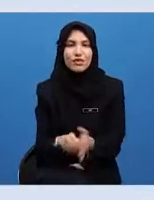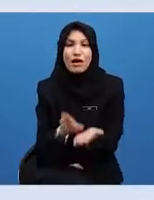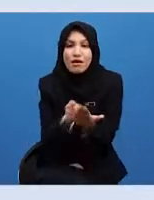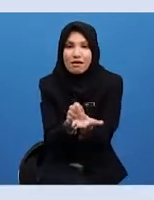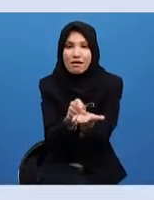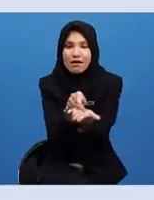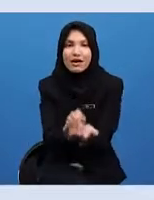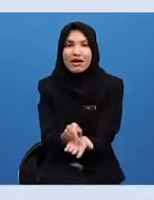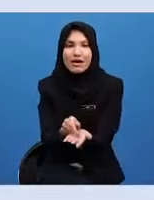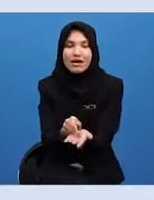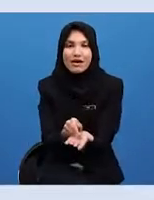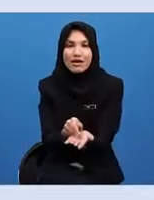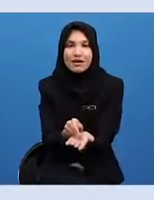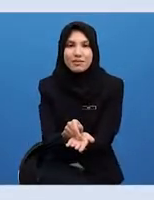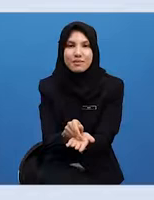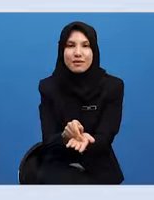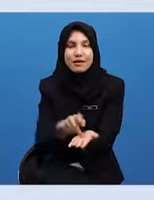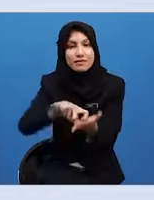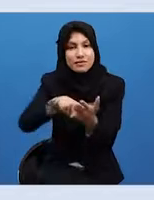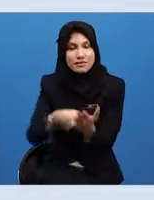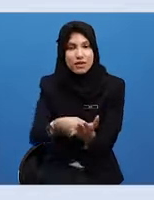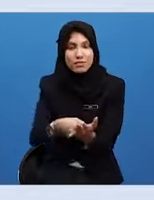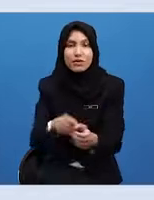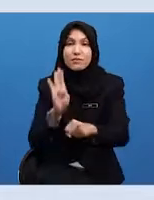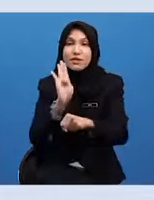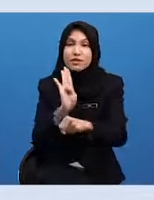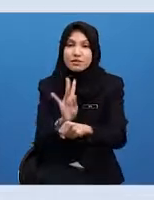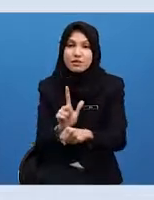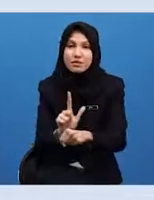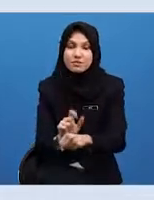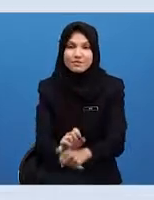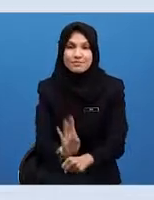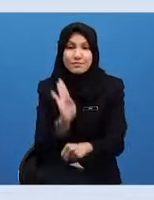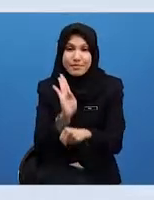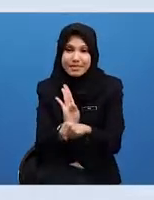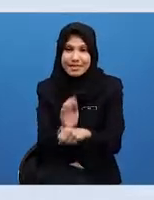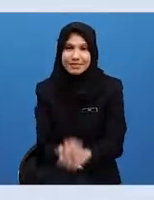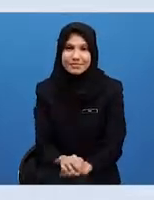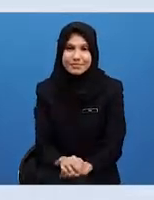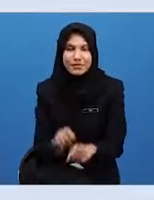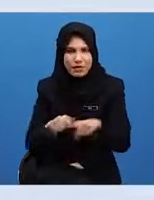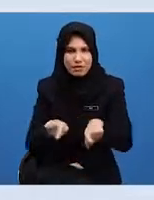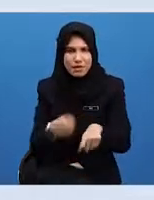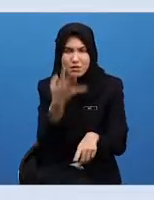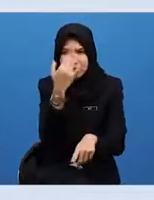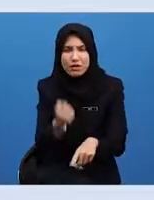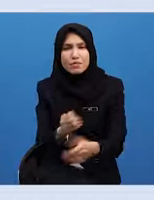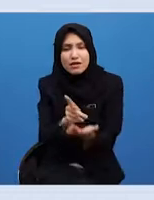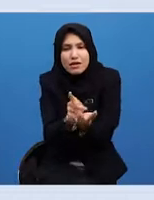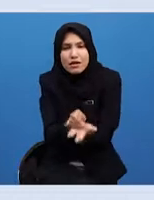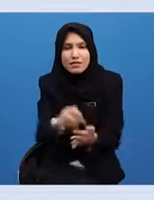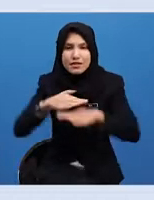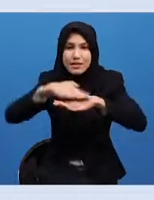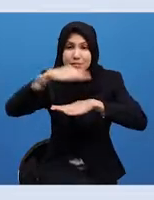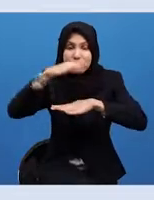kapal dan sauh diperbuat daripada besi. Tetapi, mengapakah kapal timbul di permukaan